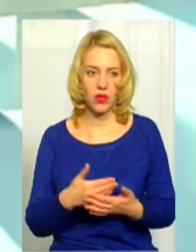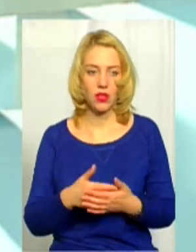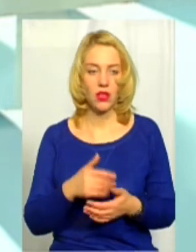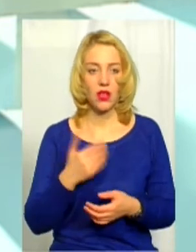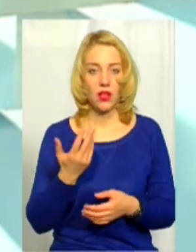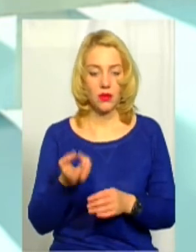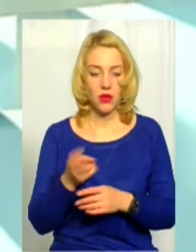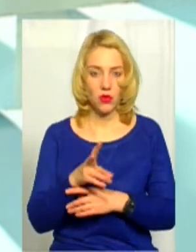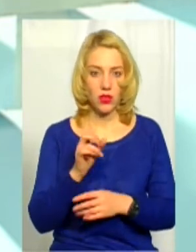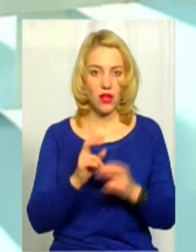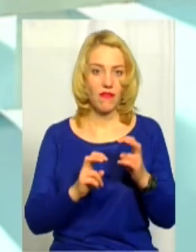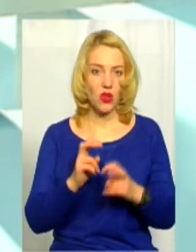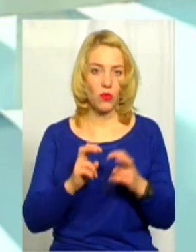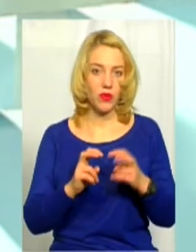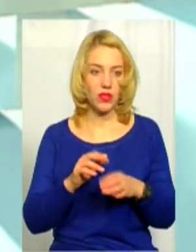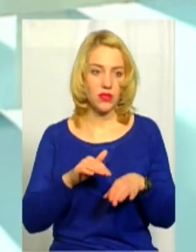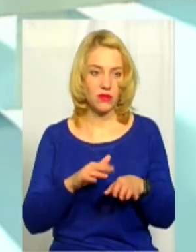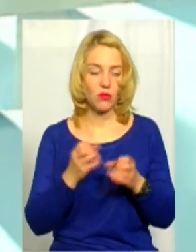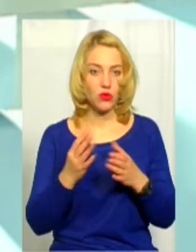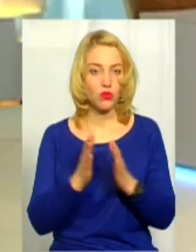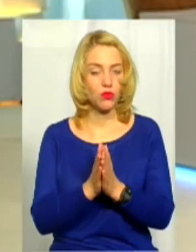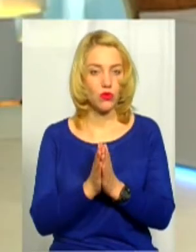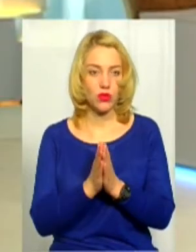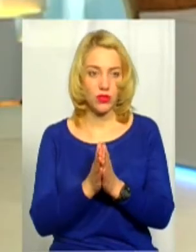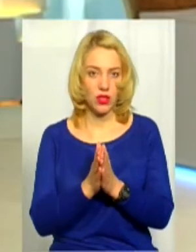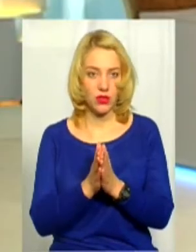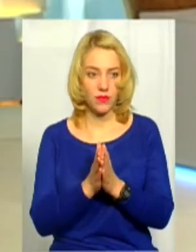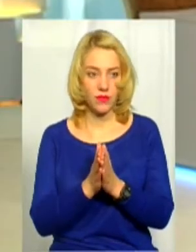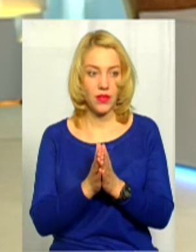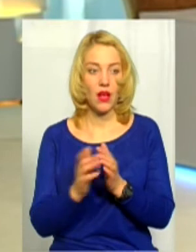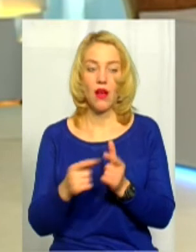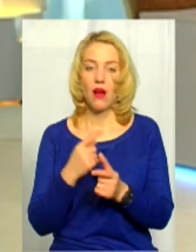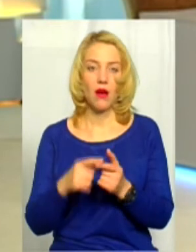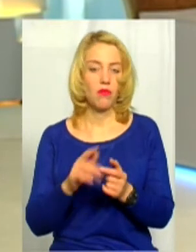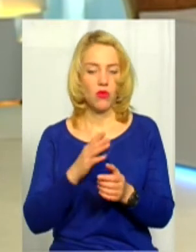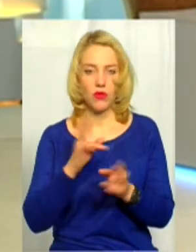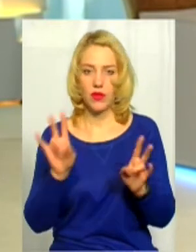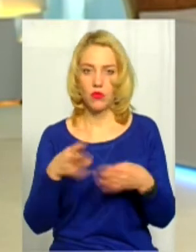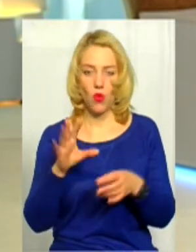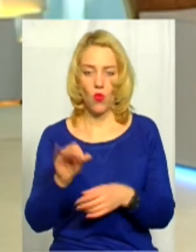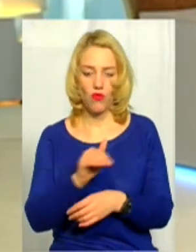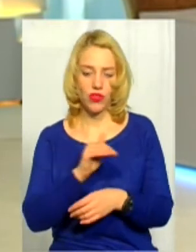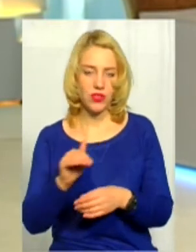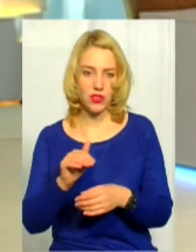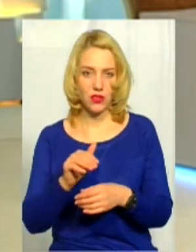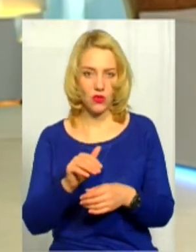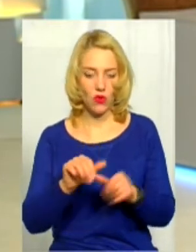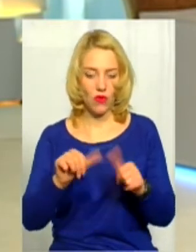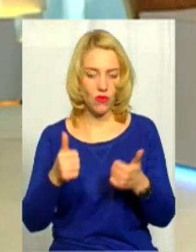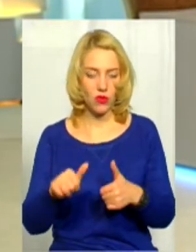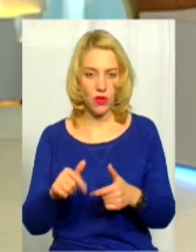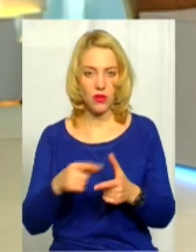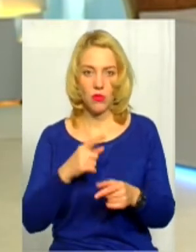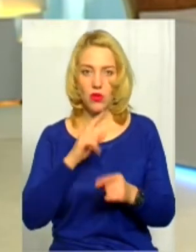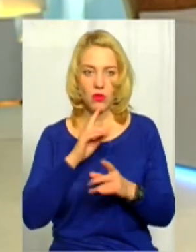вони приходять на виробництво і просто просять, або ви там нас не оформляєте, або ми не будемо працювати.